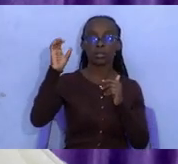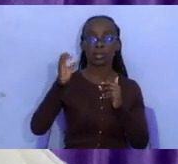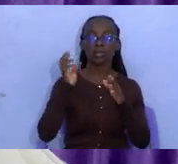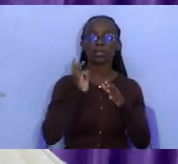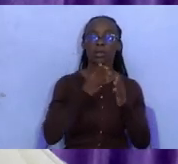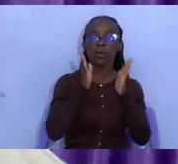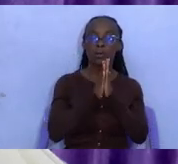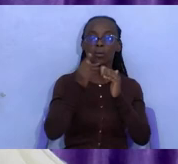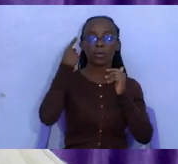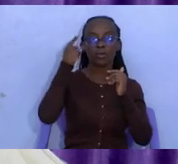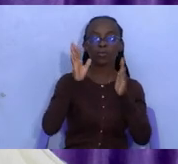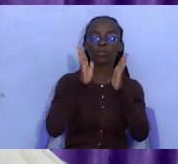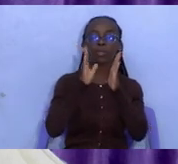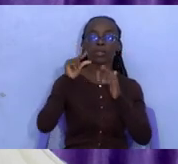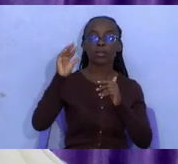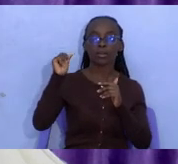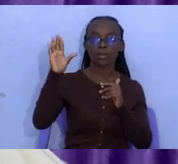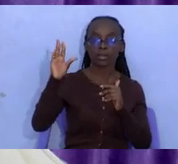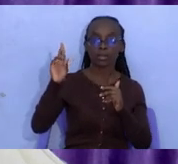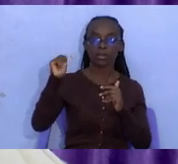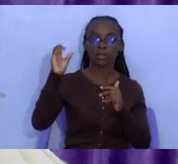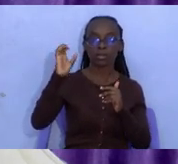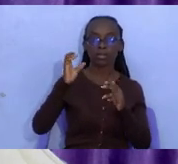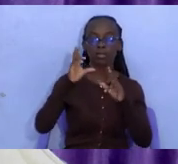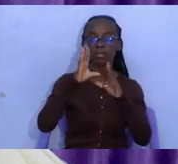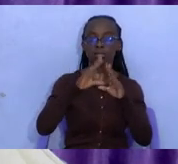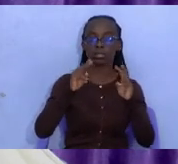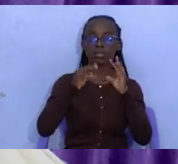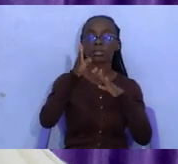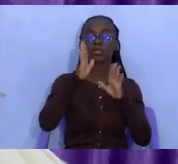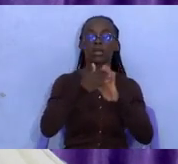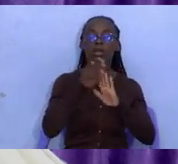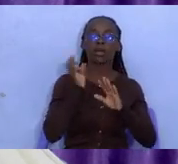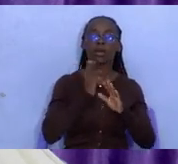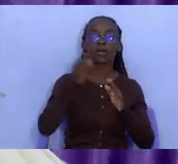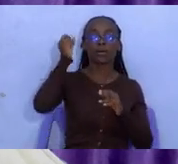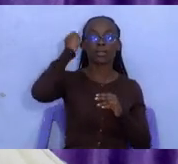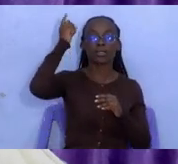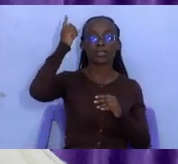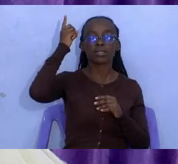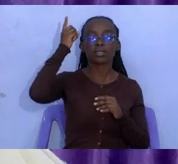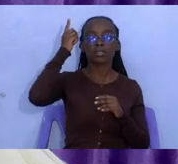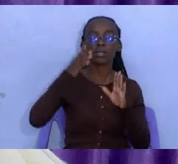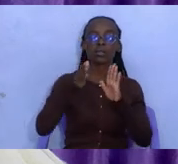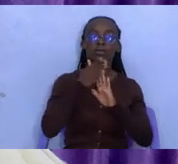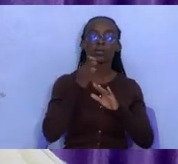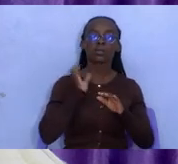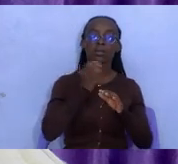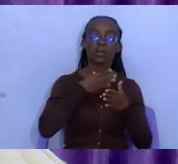neema, tunaomba neema ile ya kukutafuta. Quicken our understanding, oh God. Quicken our spirit,